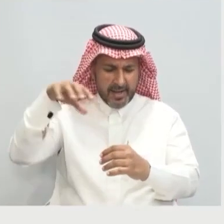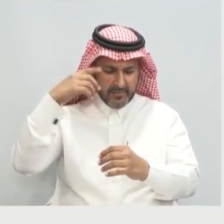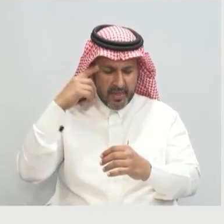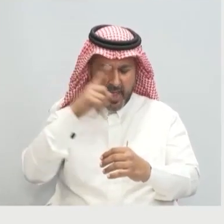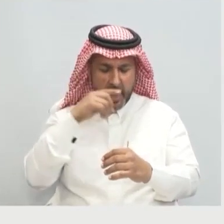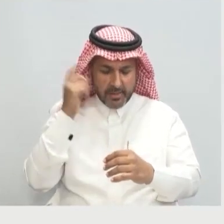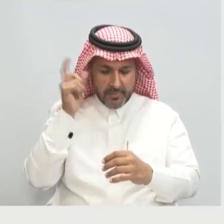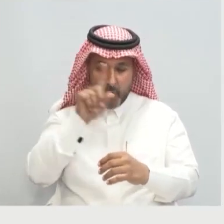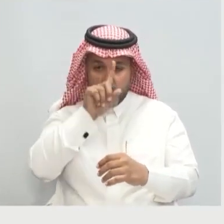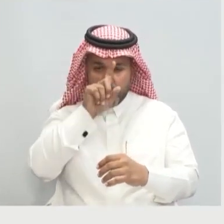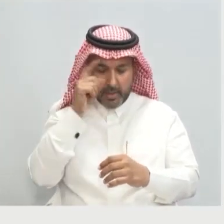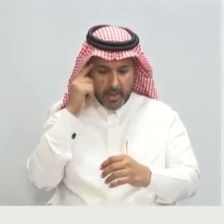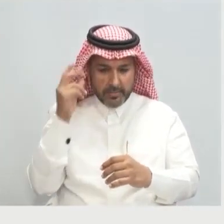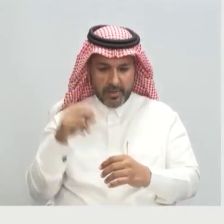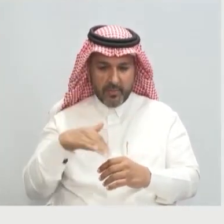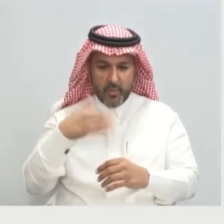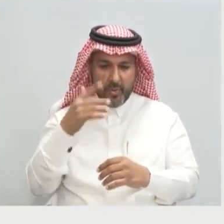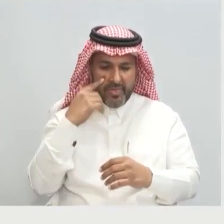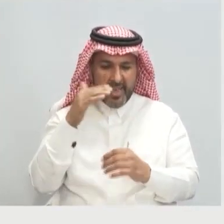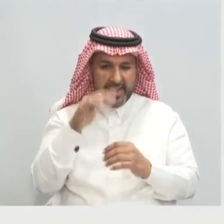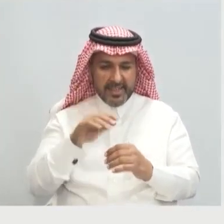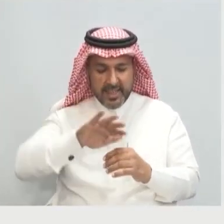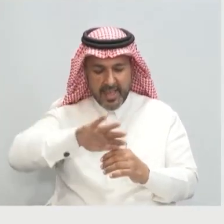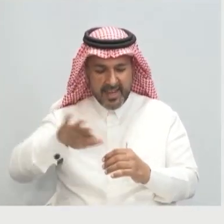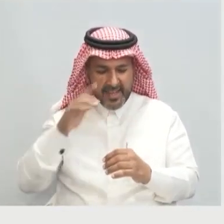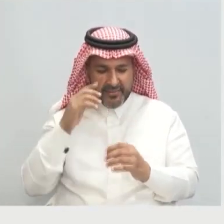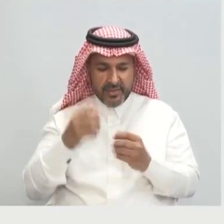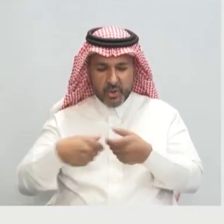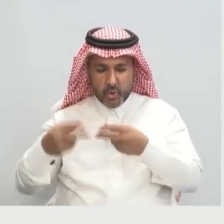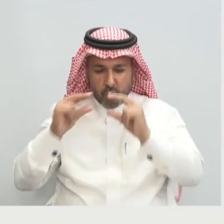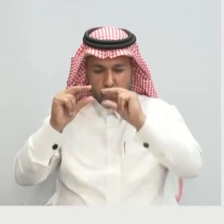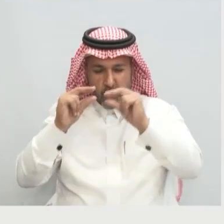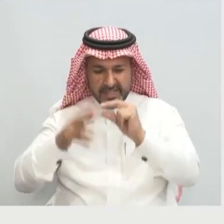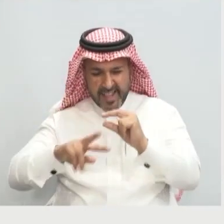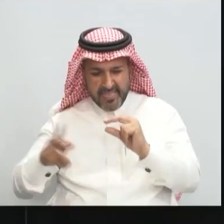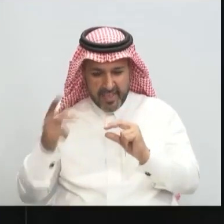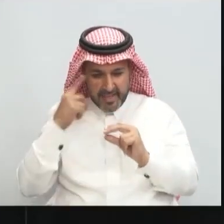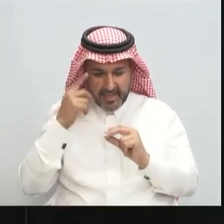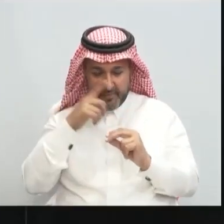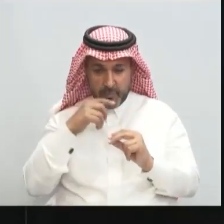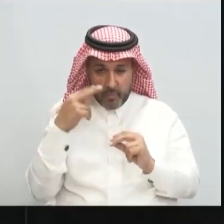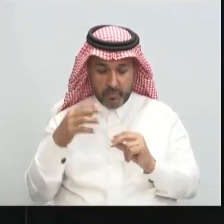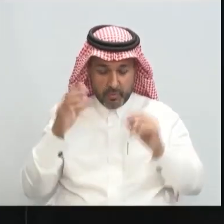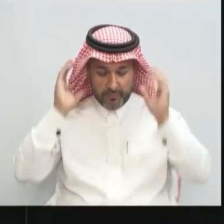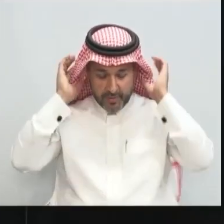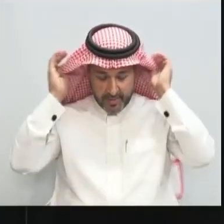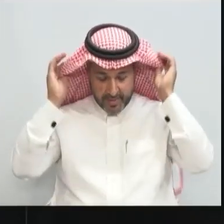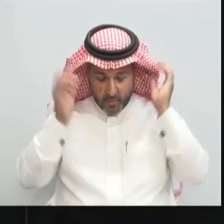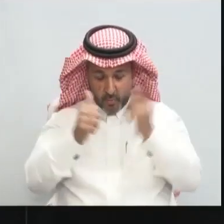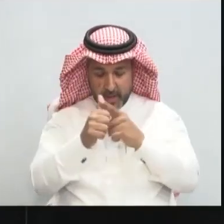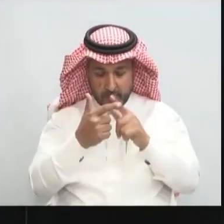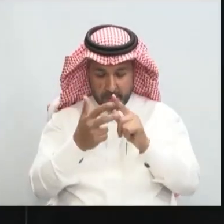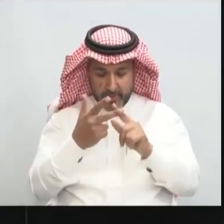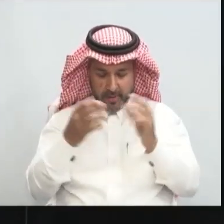التواصل غير الرسميه والشخصيه وانشاء ق تواصل رسميه اذا كما تعلم عزيزي